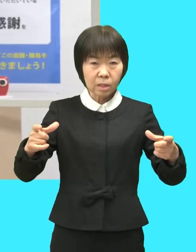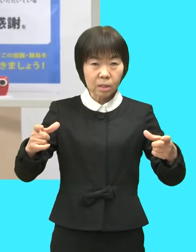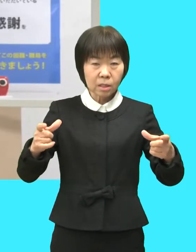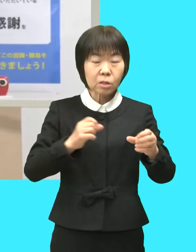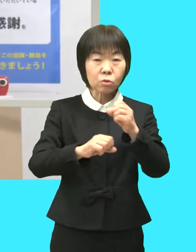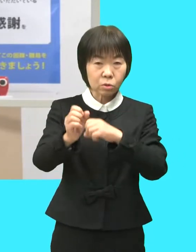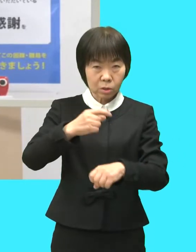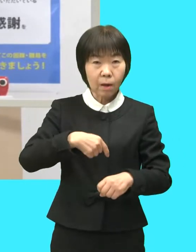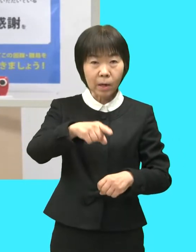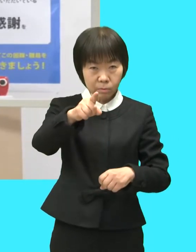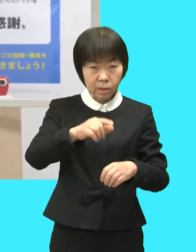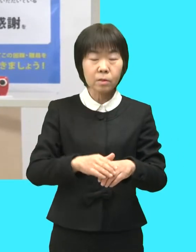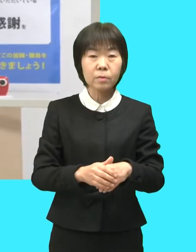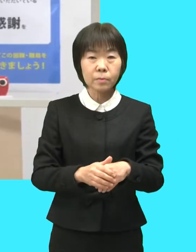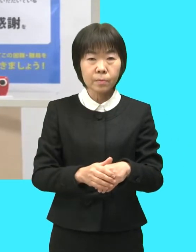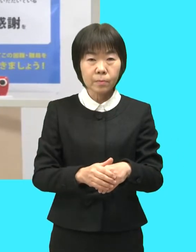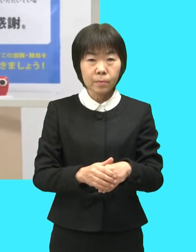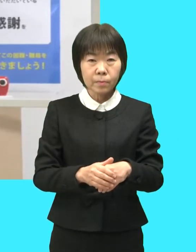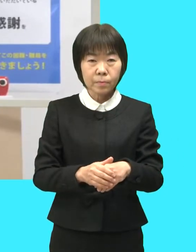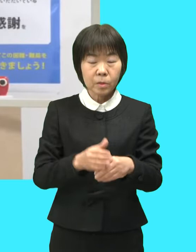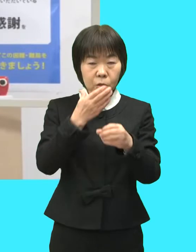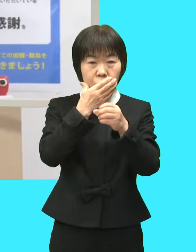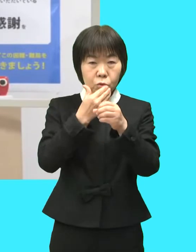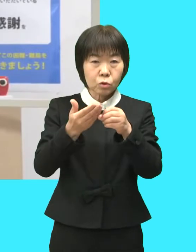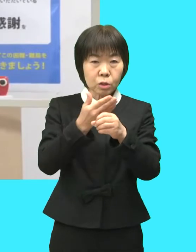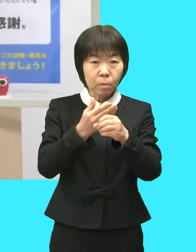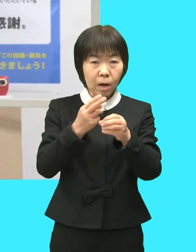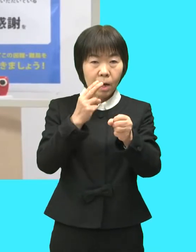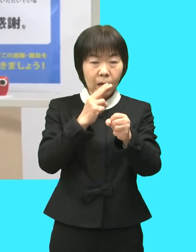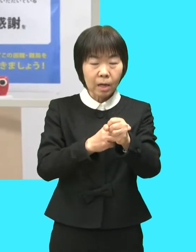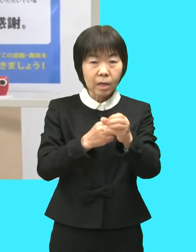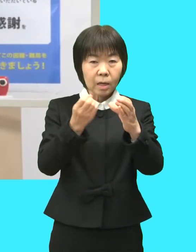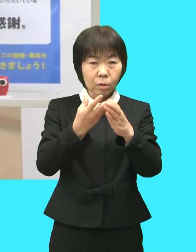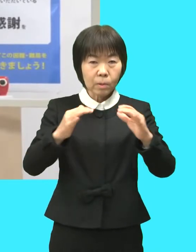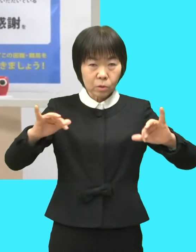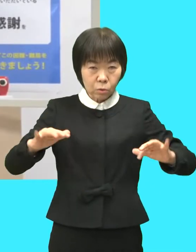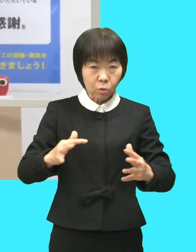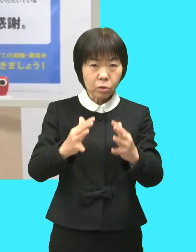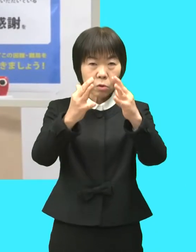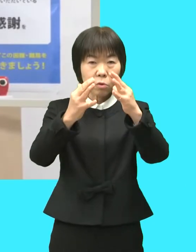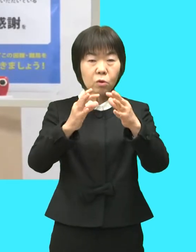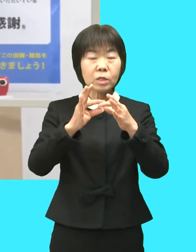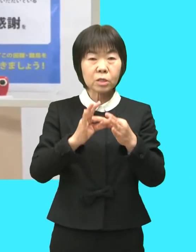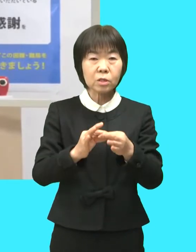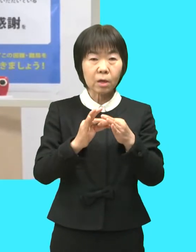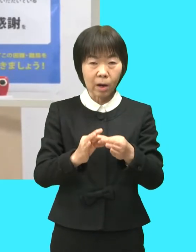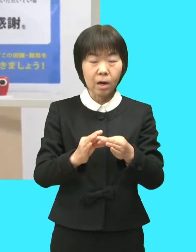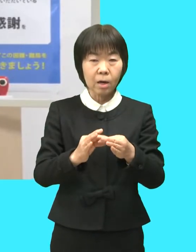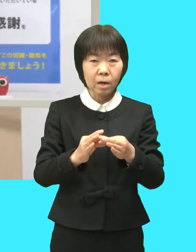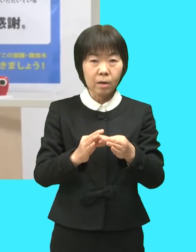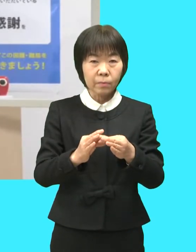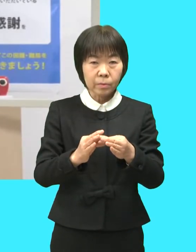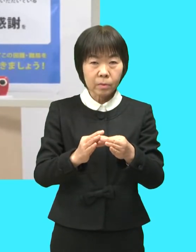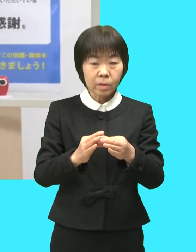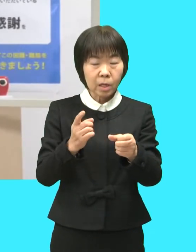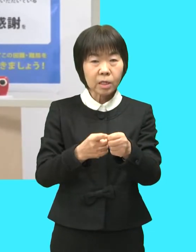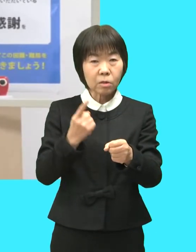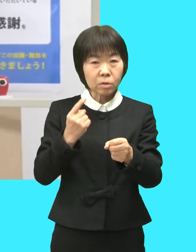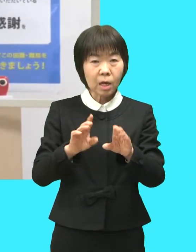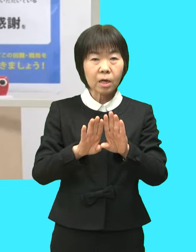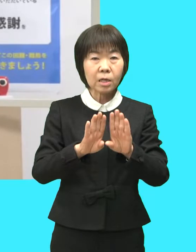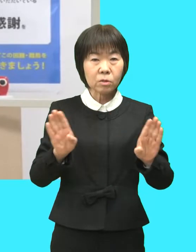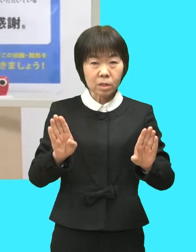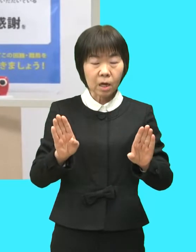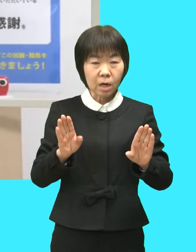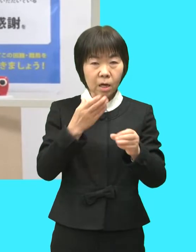組んでまいります。福島イノベーションコースト構想につきましては、昨年開所